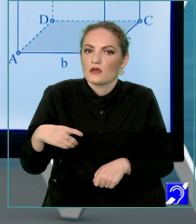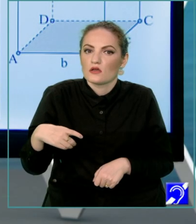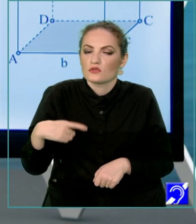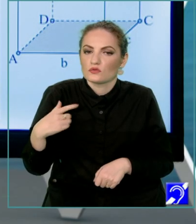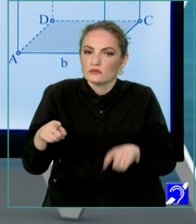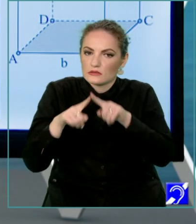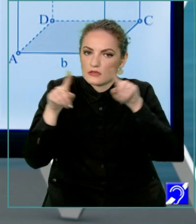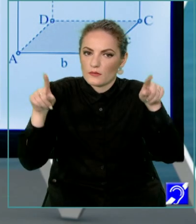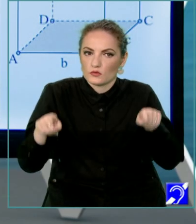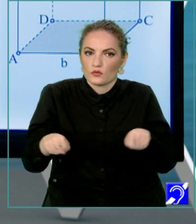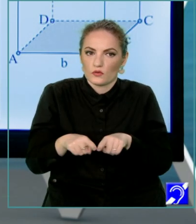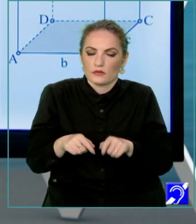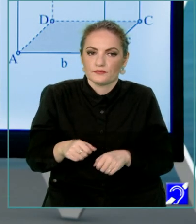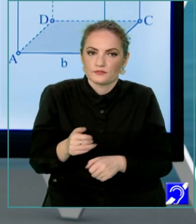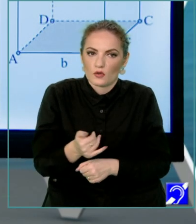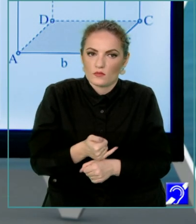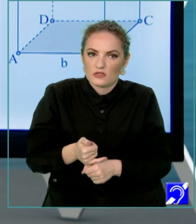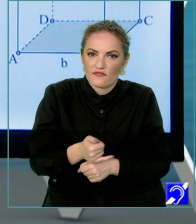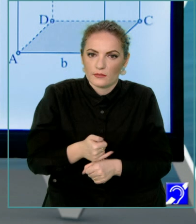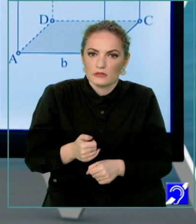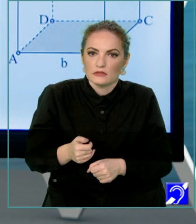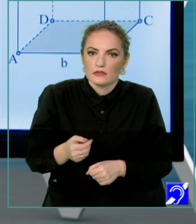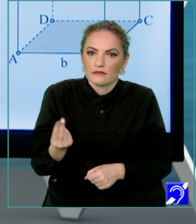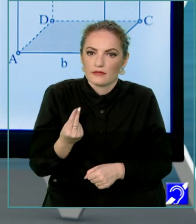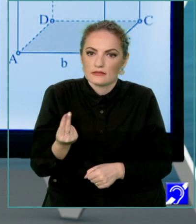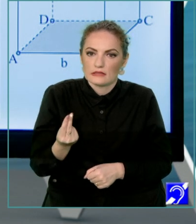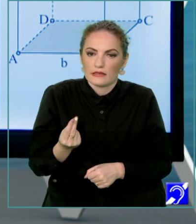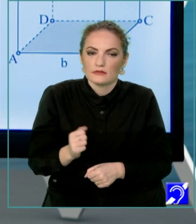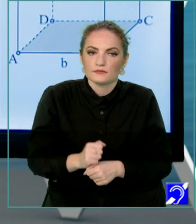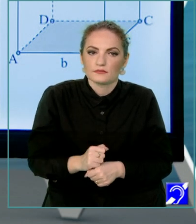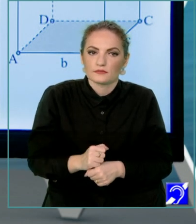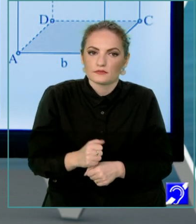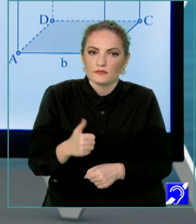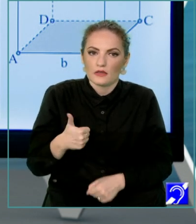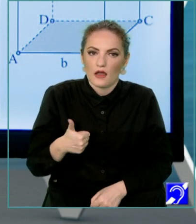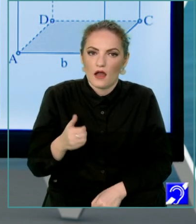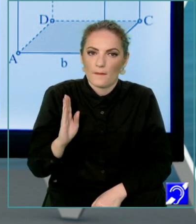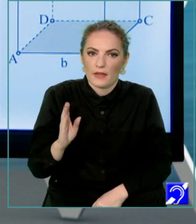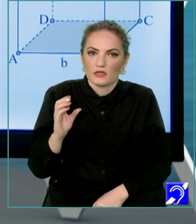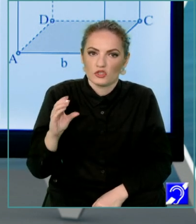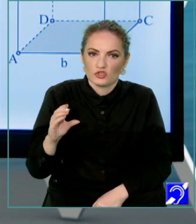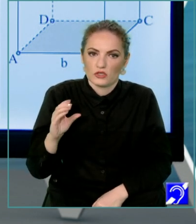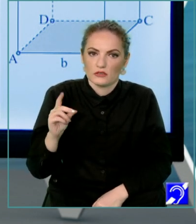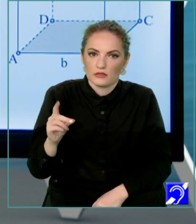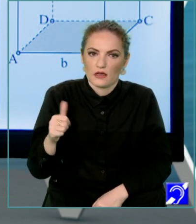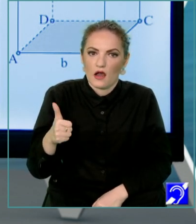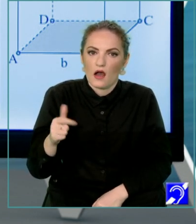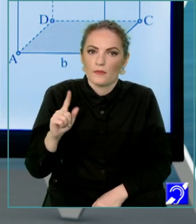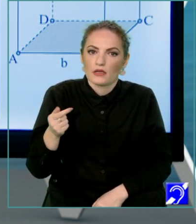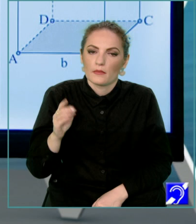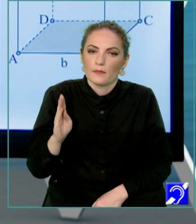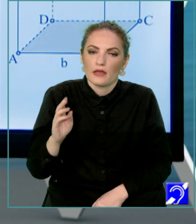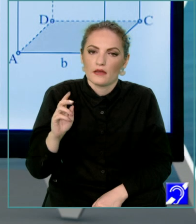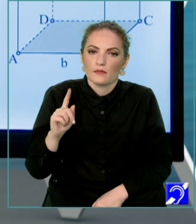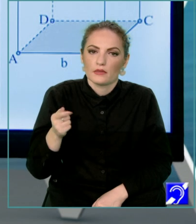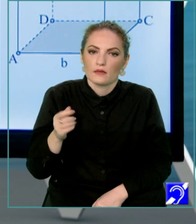observăm În desenul alăturat a b c d a prim b prim c prim D